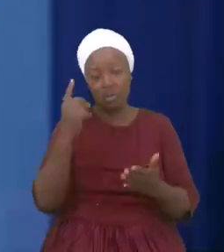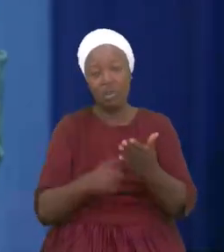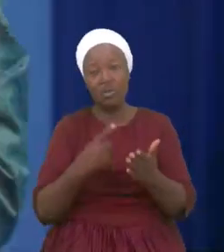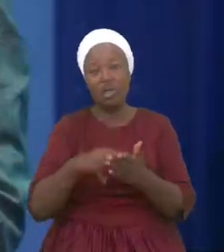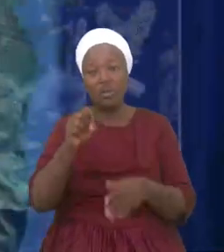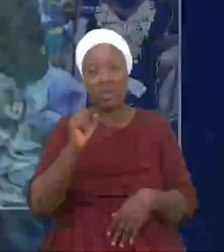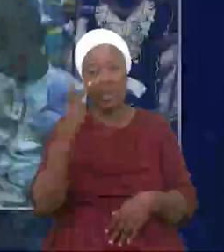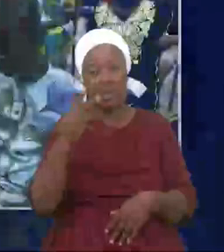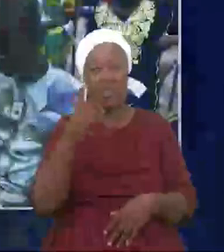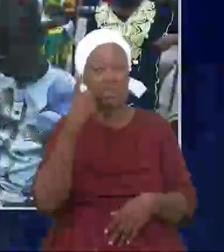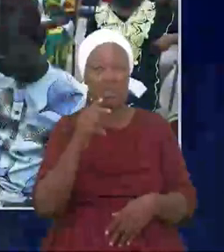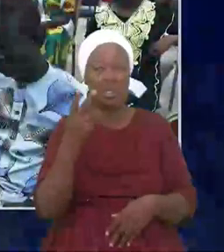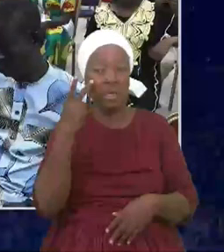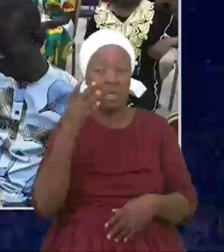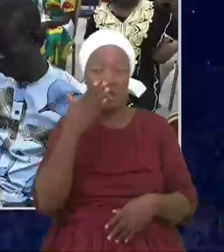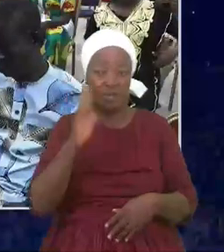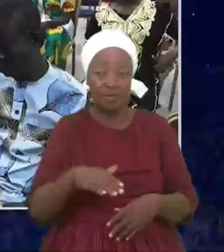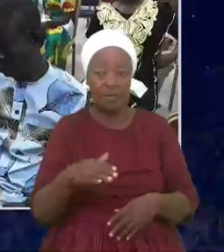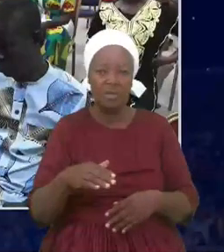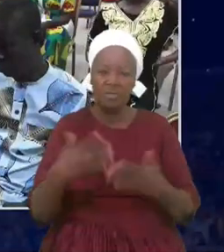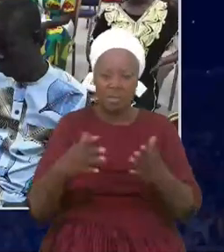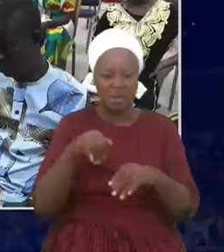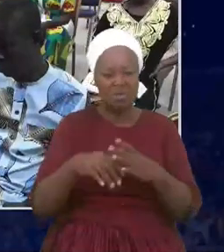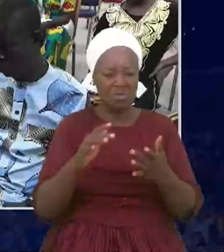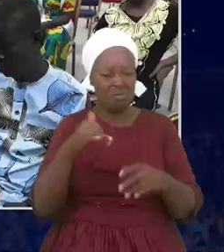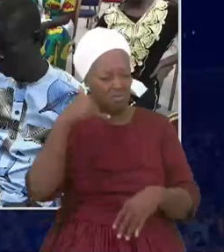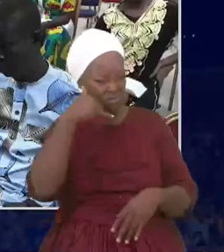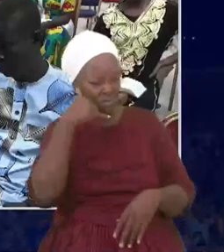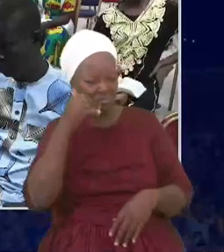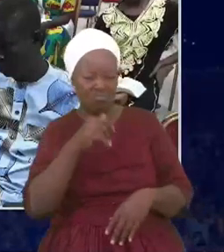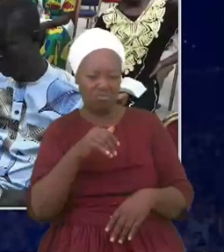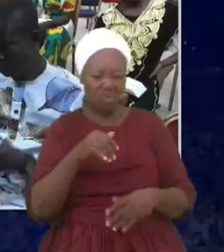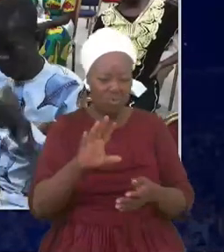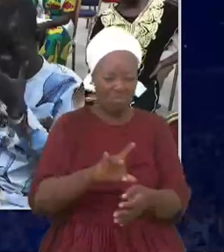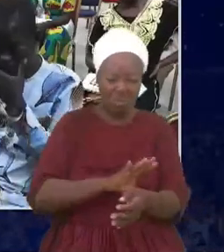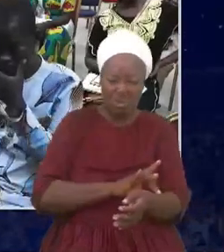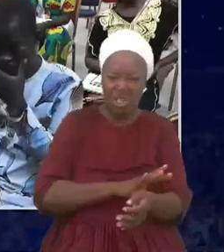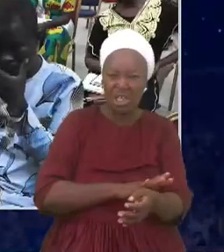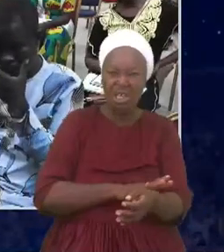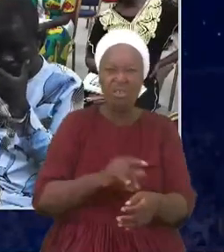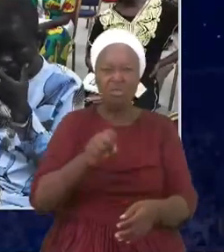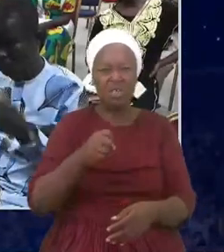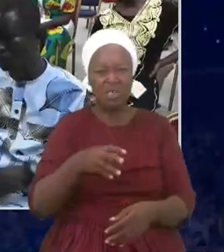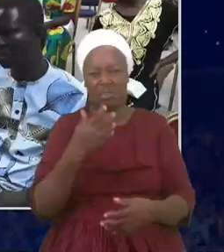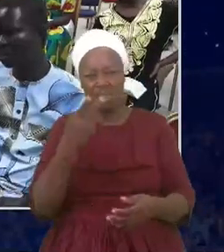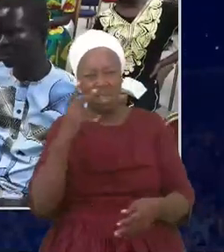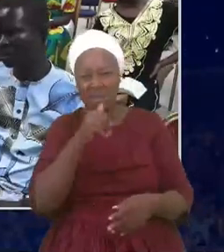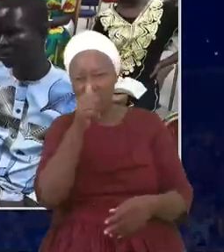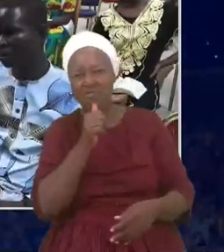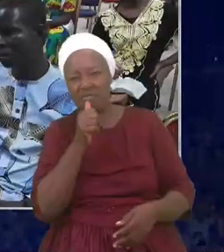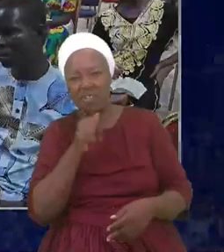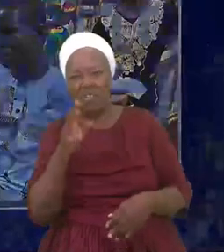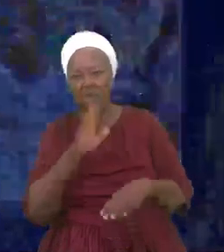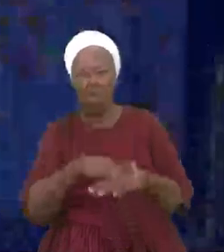se bandait les yeux pour ne pas voir le mal parfois on peut voir le mal en privé sur la tablette